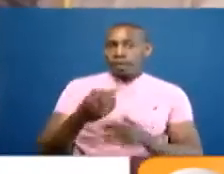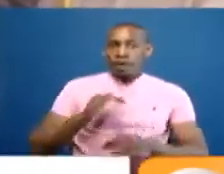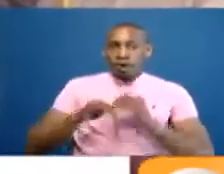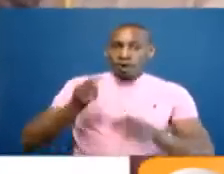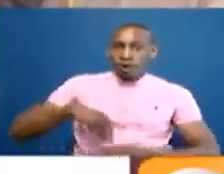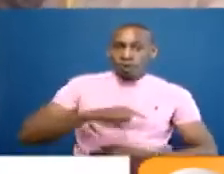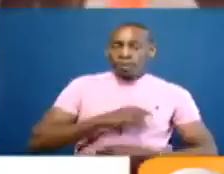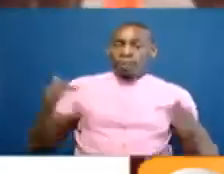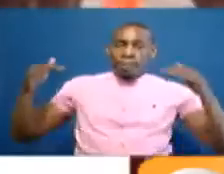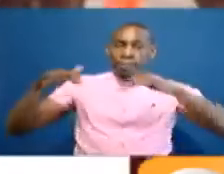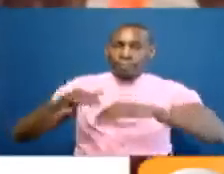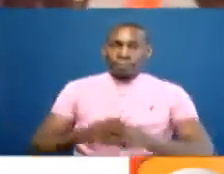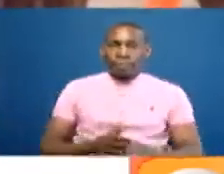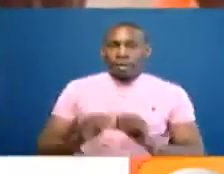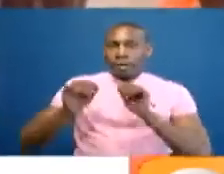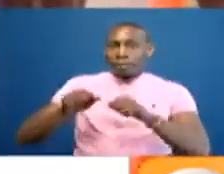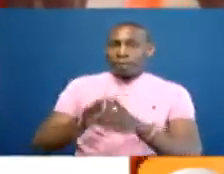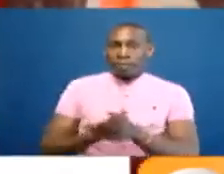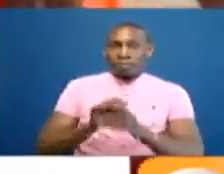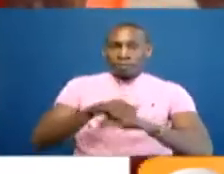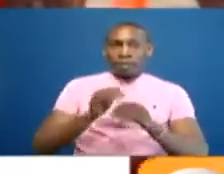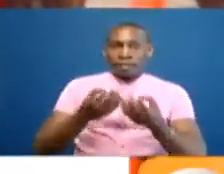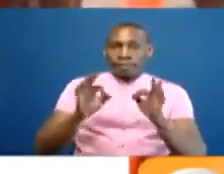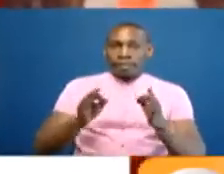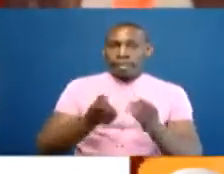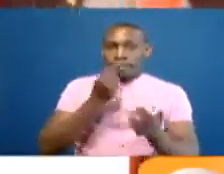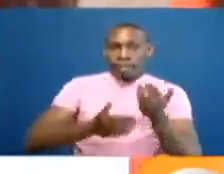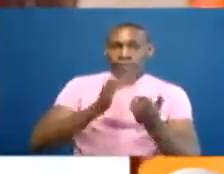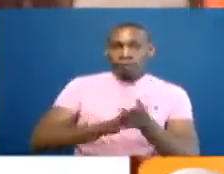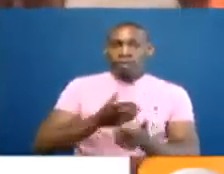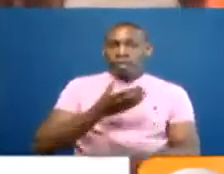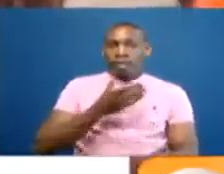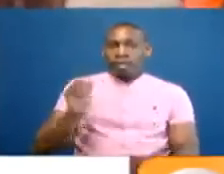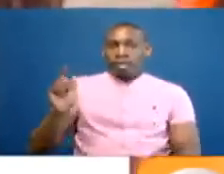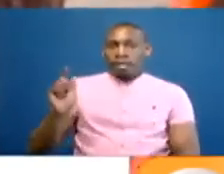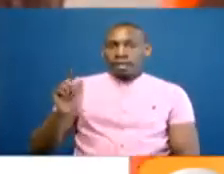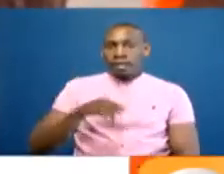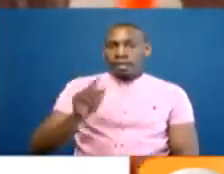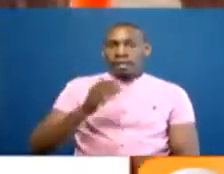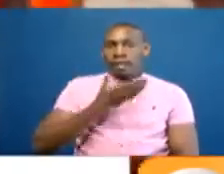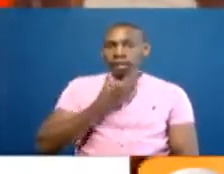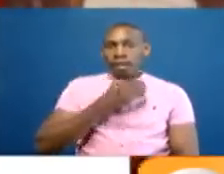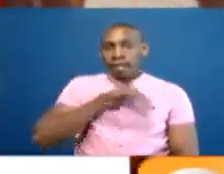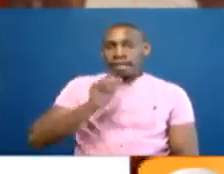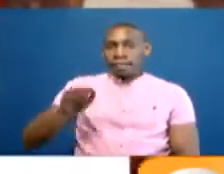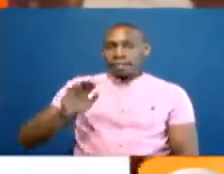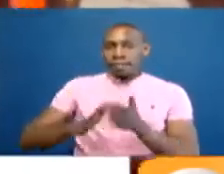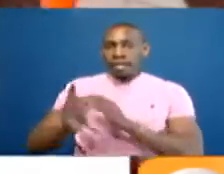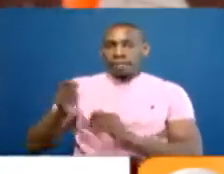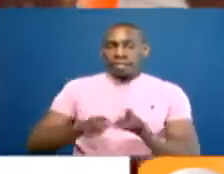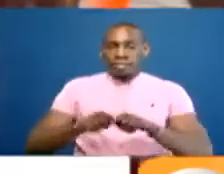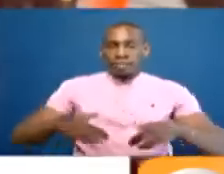wote tujitokeze ili tupate matibabu ya bure. Raila must be president. Ili vijana wapate